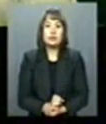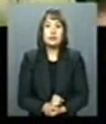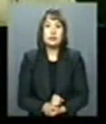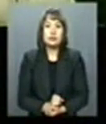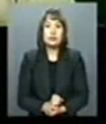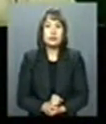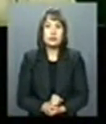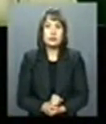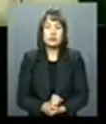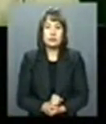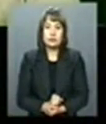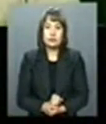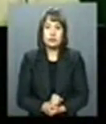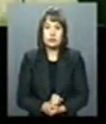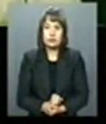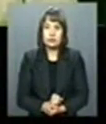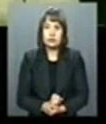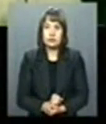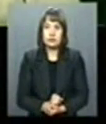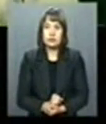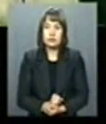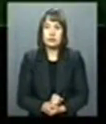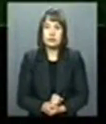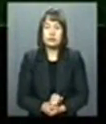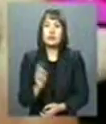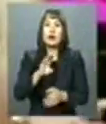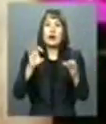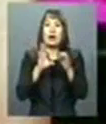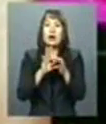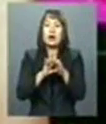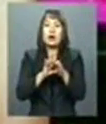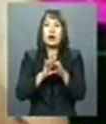มะเขือเผานะนกเขาไม่ขันนะ